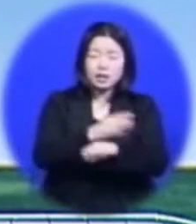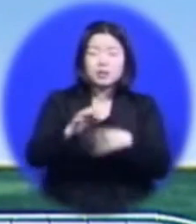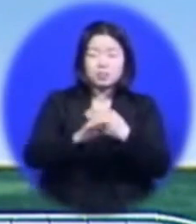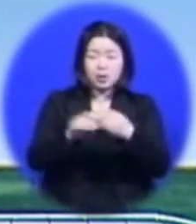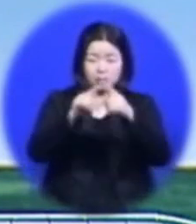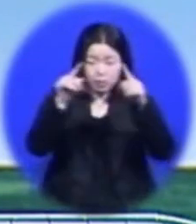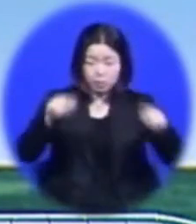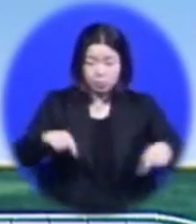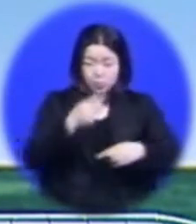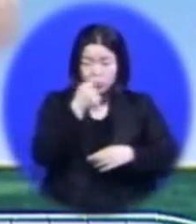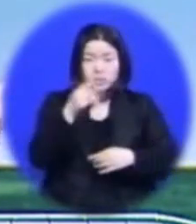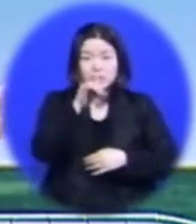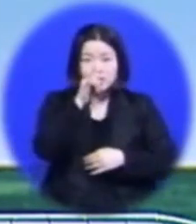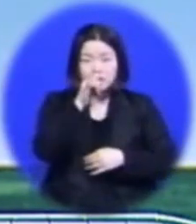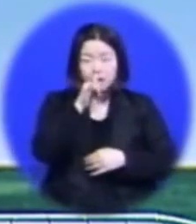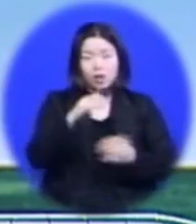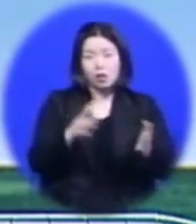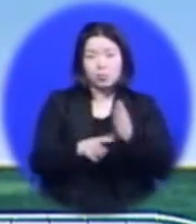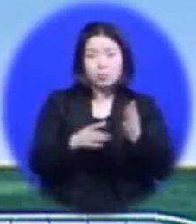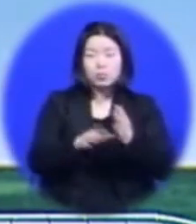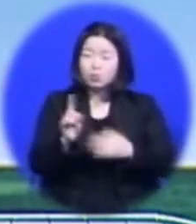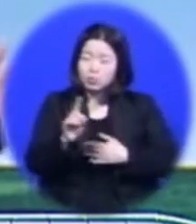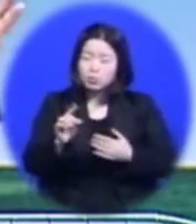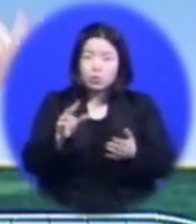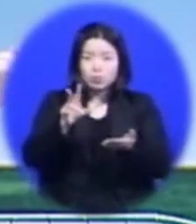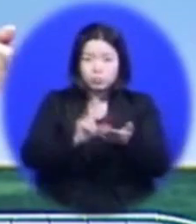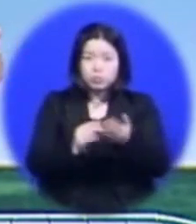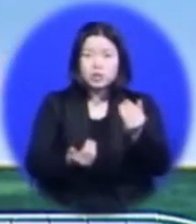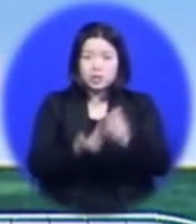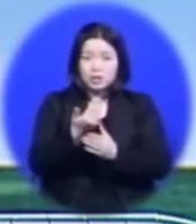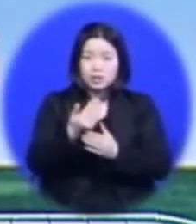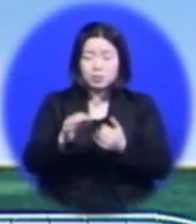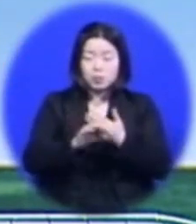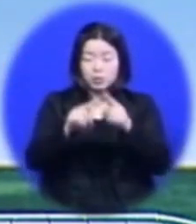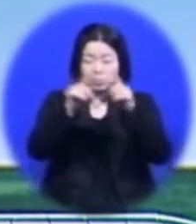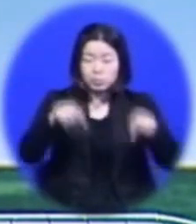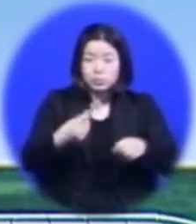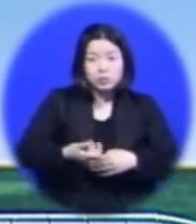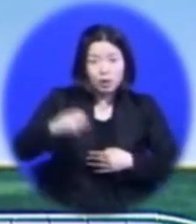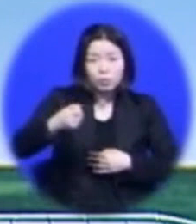주죠. 물건에 문제가 생기면 보증서 가지고 가면 바꿔줍니다.